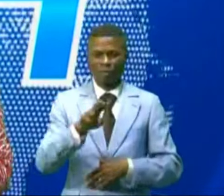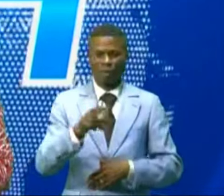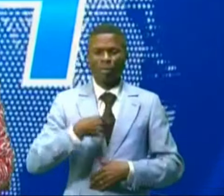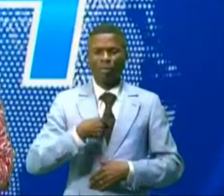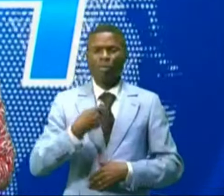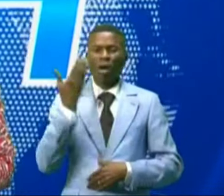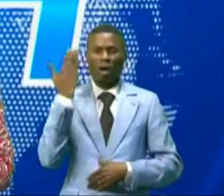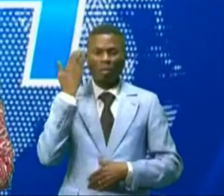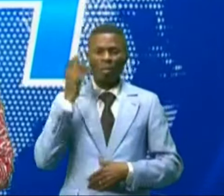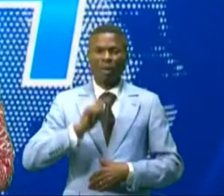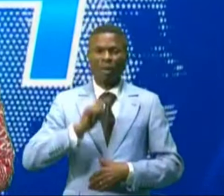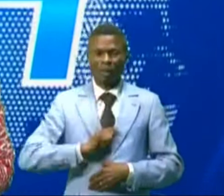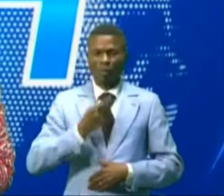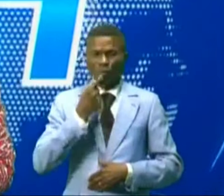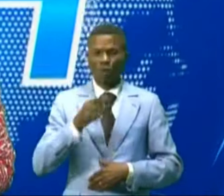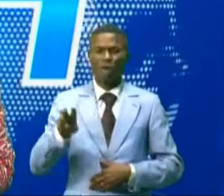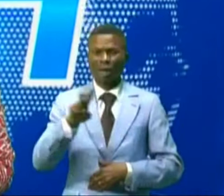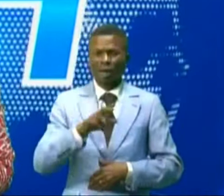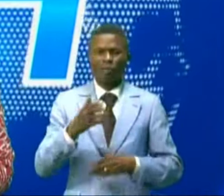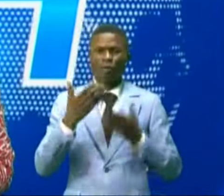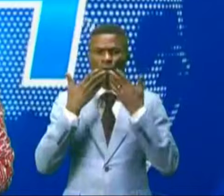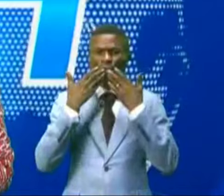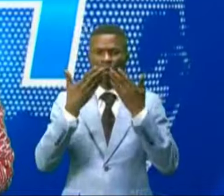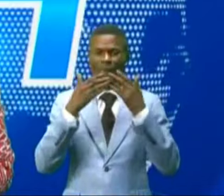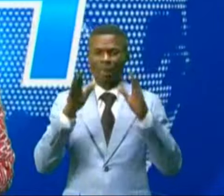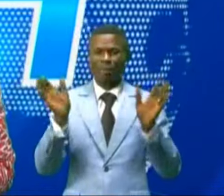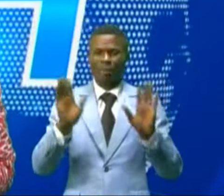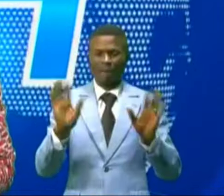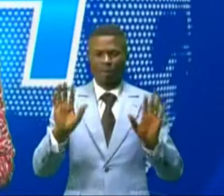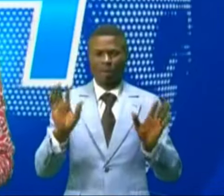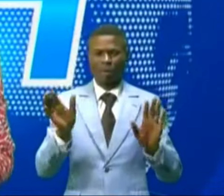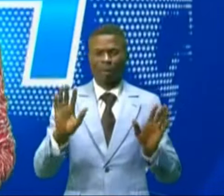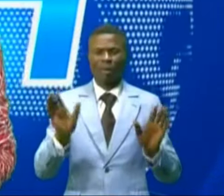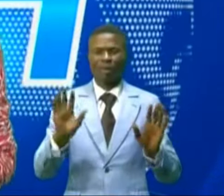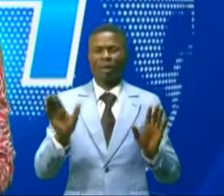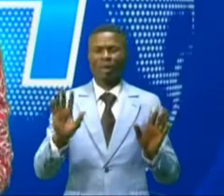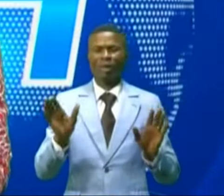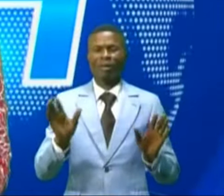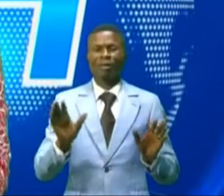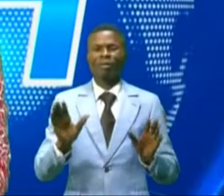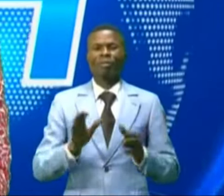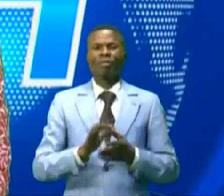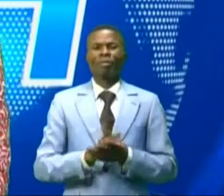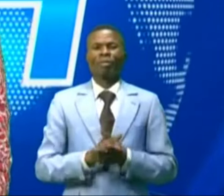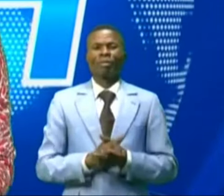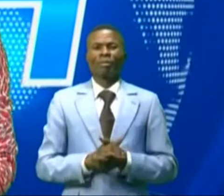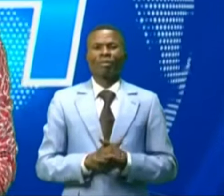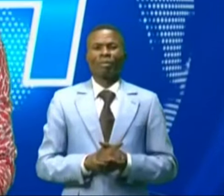Retrouvez tout à l'heure à 20h Anita Luamba pour un nouveau journal. Au revoir.